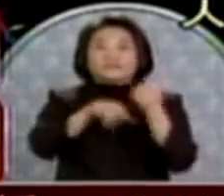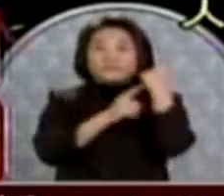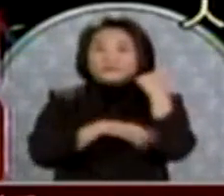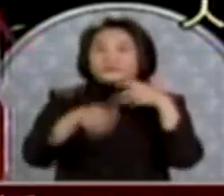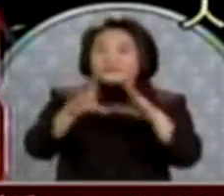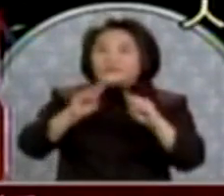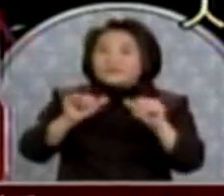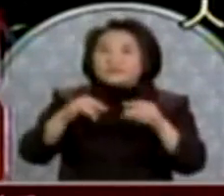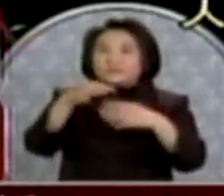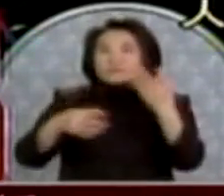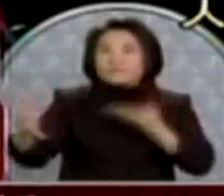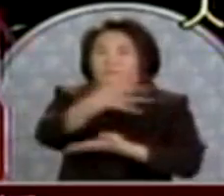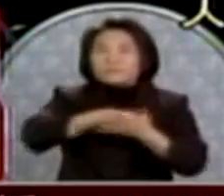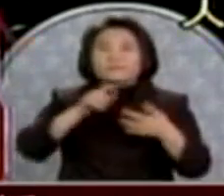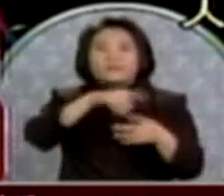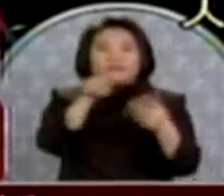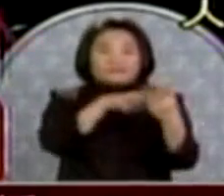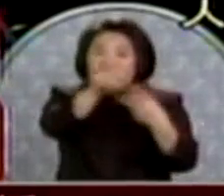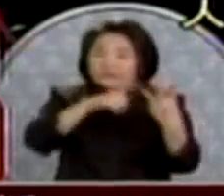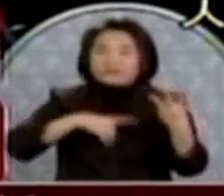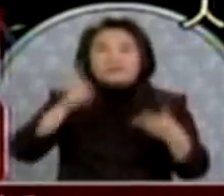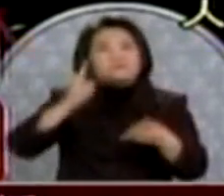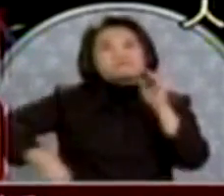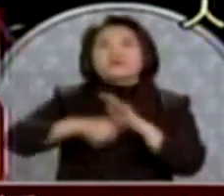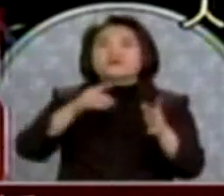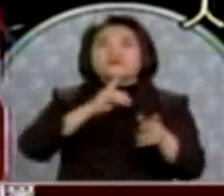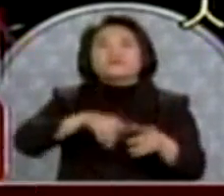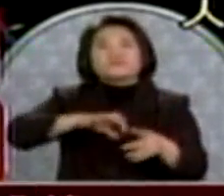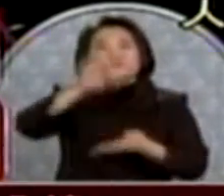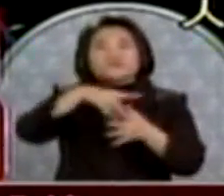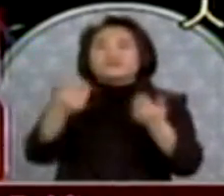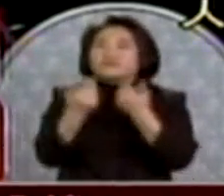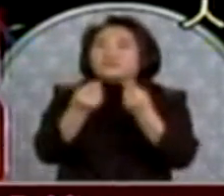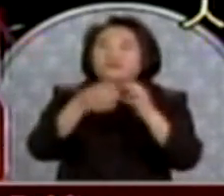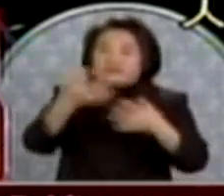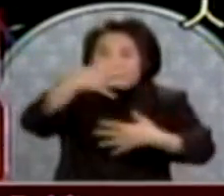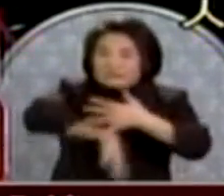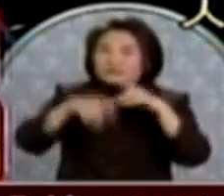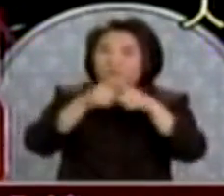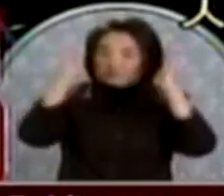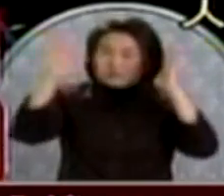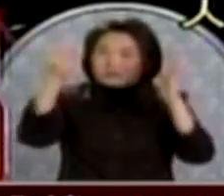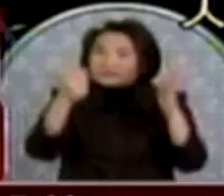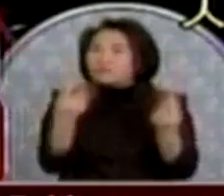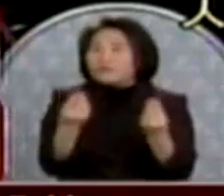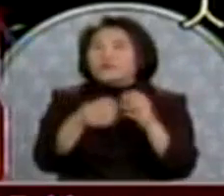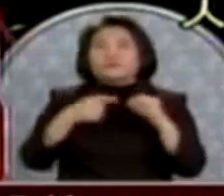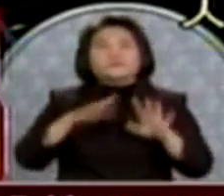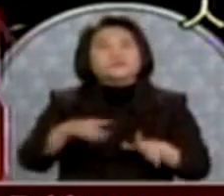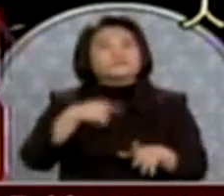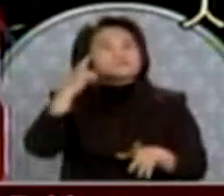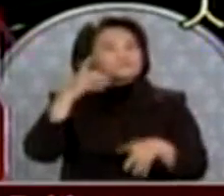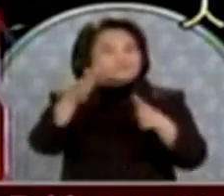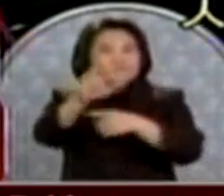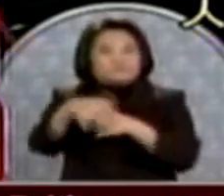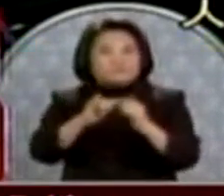征收条例修正案，在场三位都没有提出反对意见，也不愿意提出在条文之中加入公平正义公益原则，在此